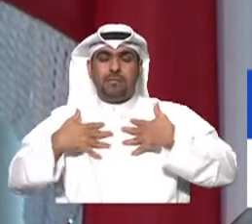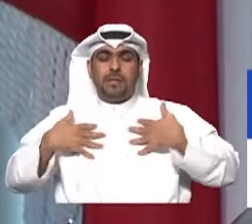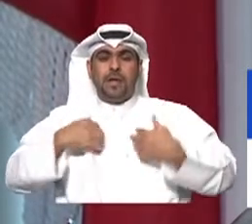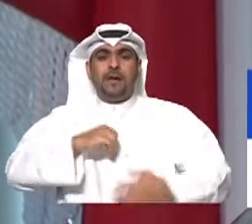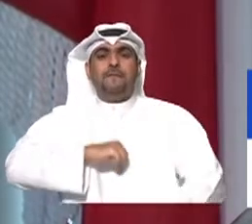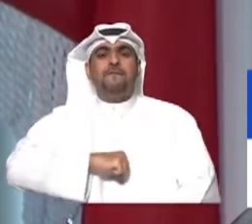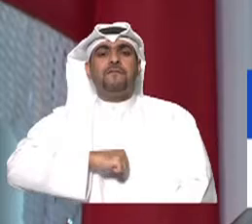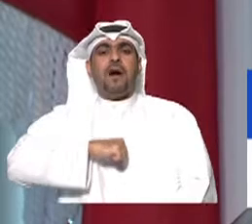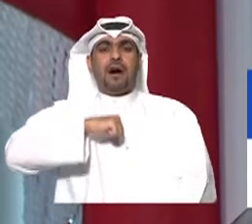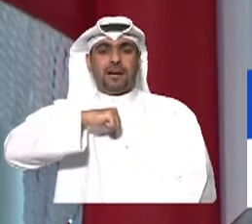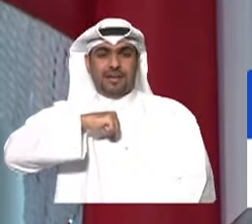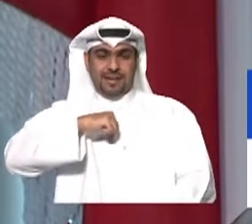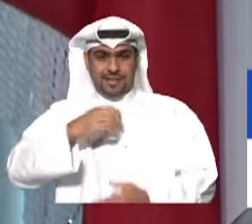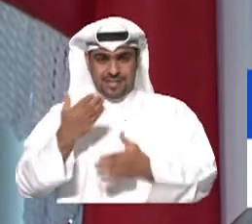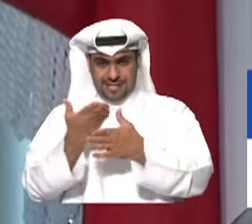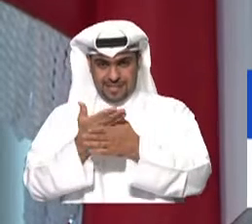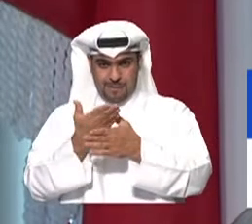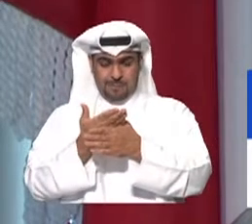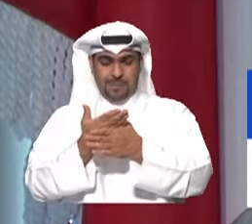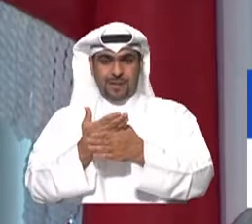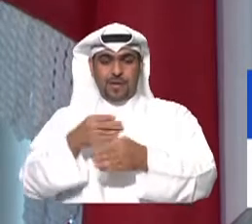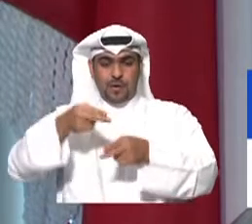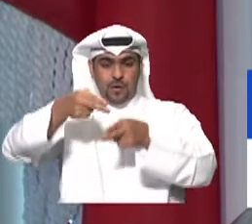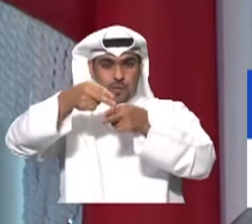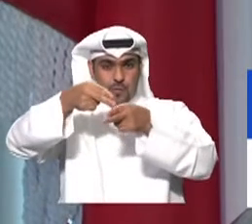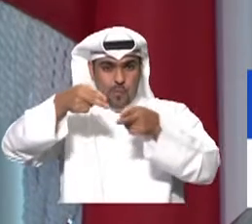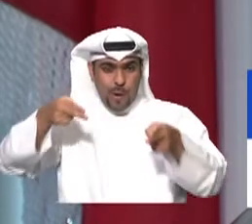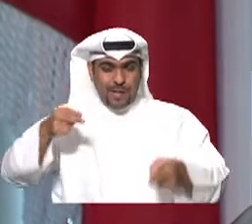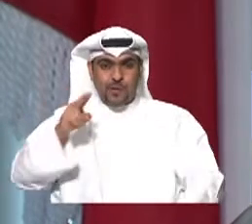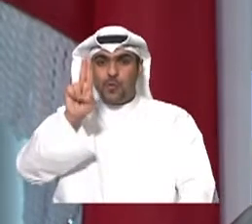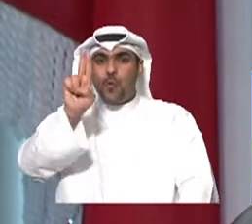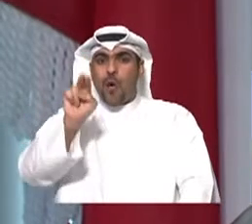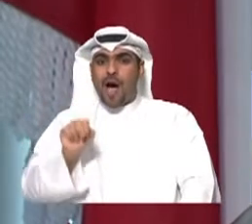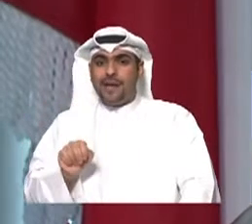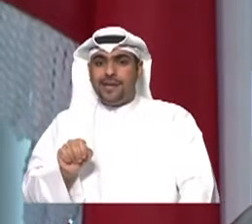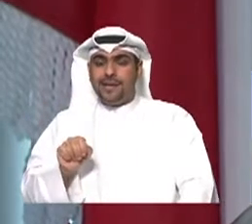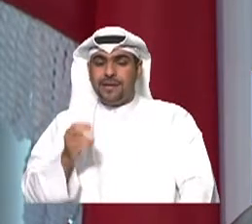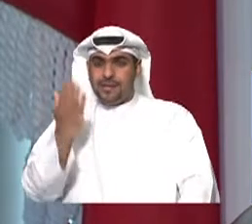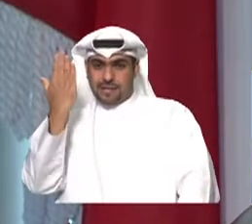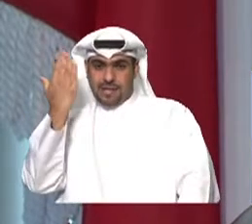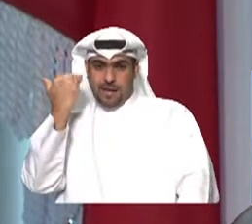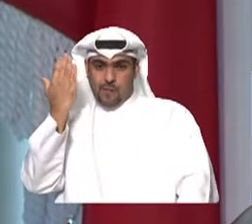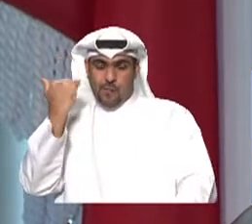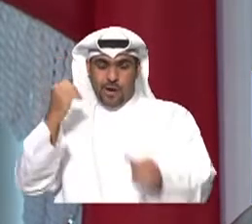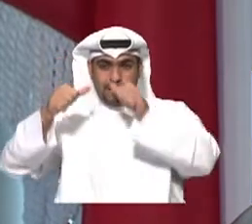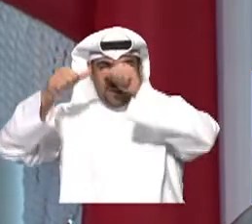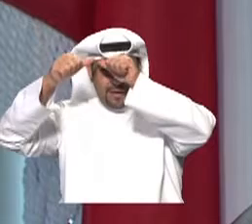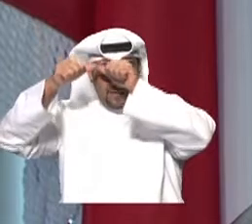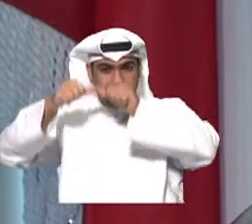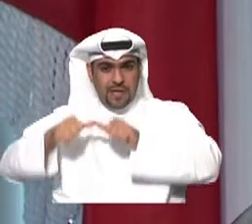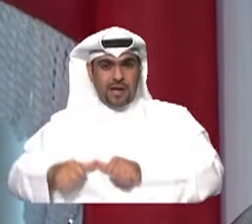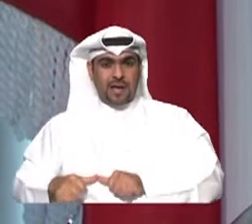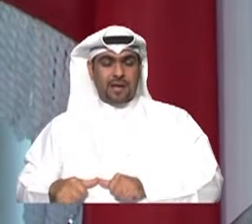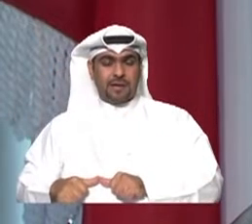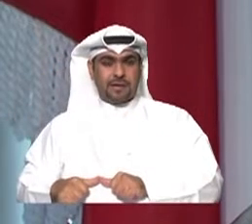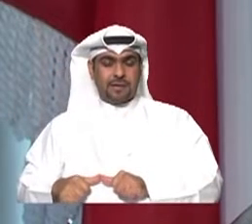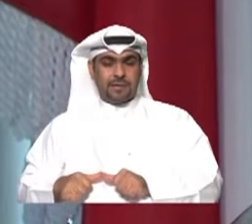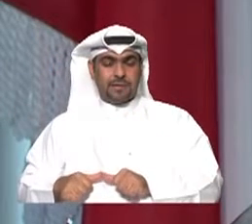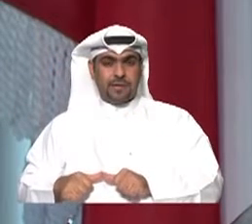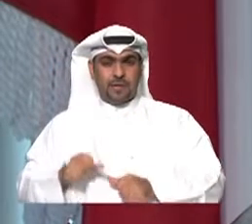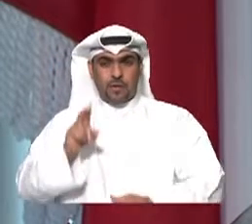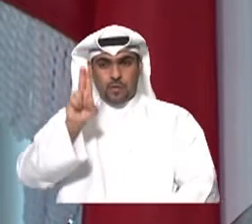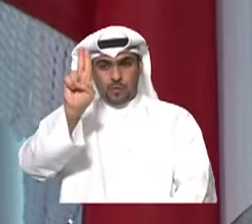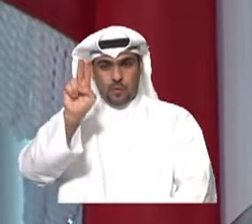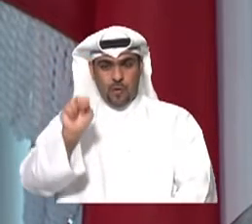بعلاقتها الوثيقة مع الأمم المتحدة، إذ نستذكر بكثير من الفخر المواقف التاريخية